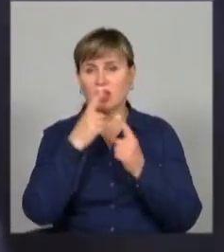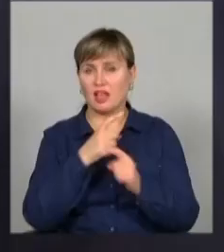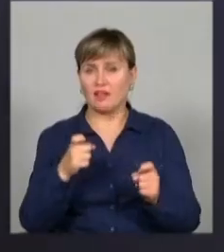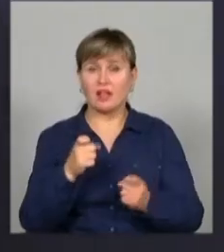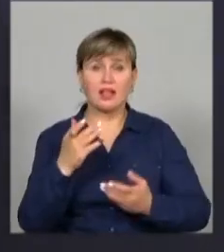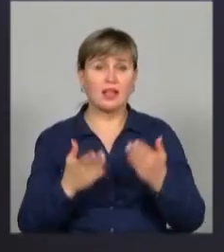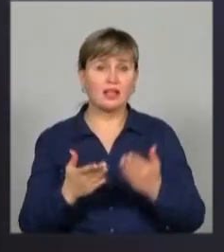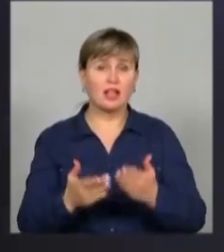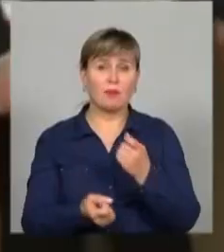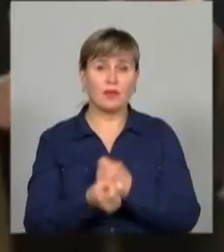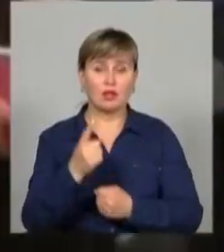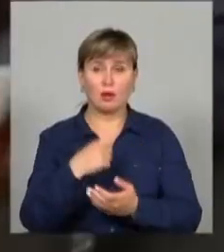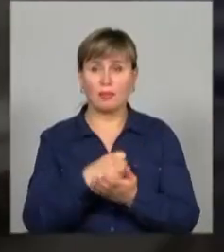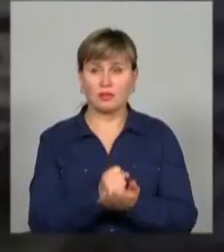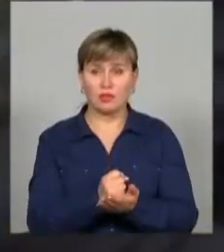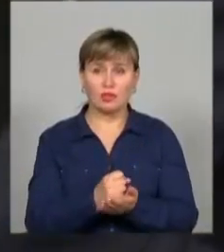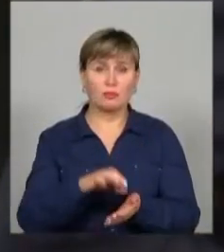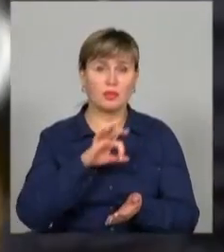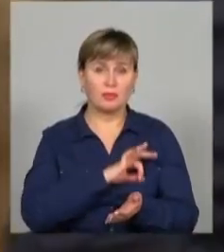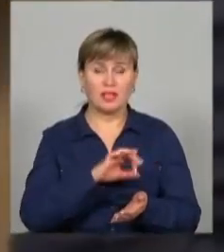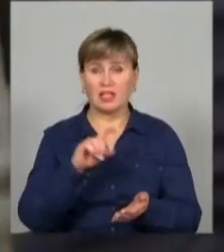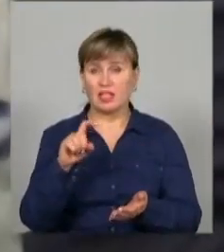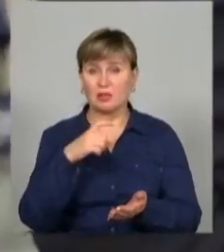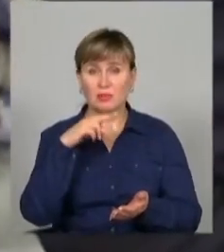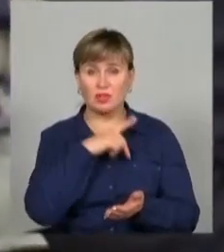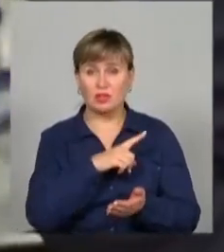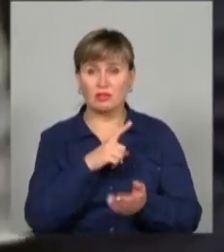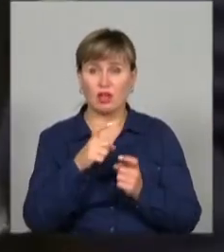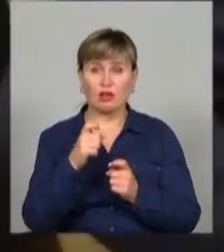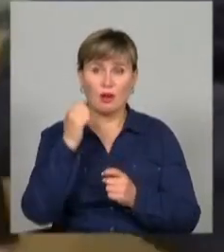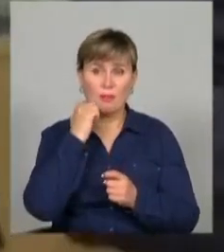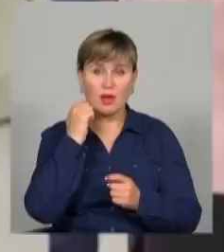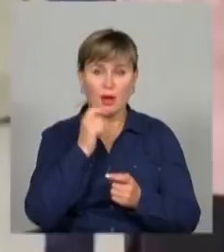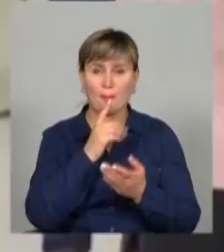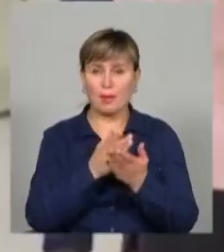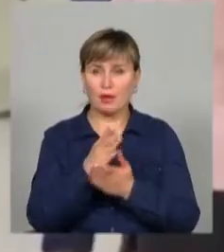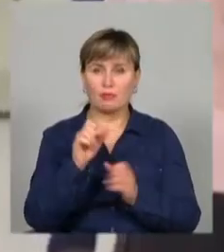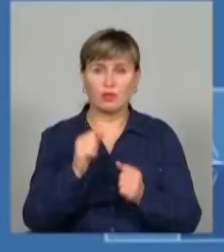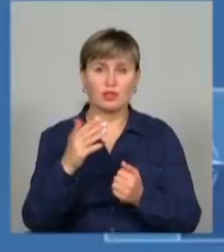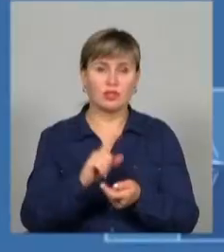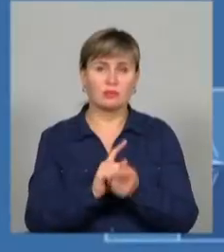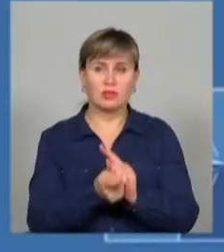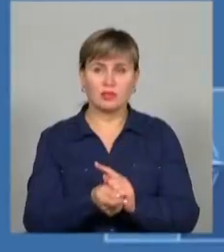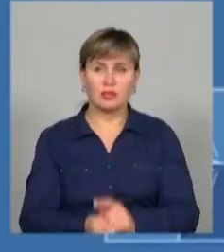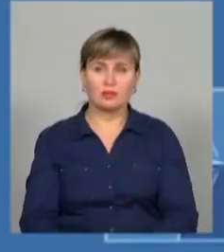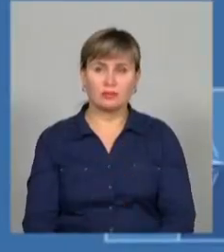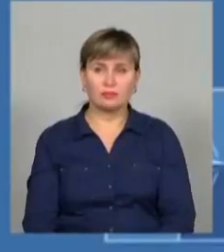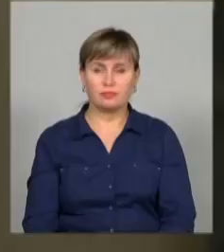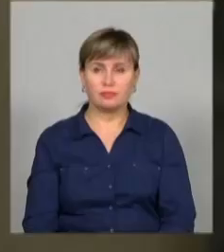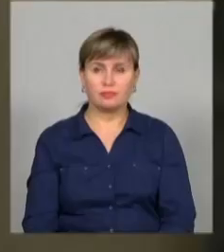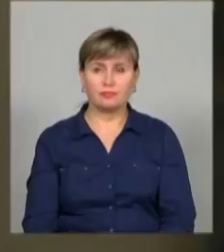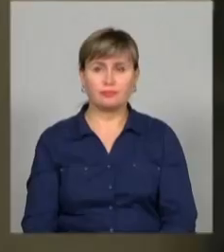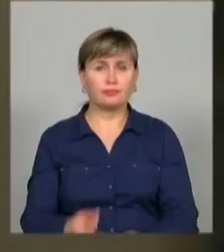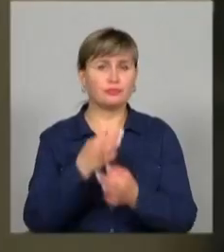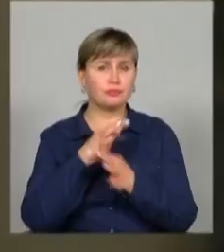что если обнаружится подтверждение применения химического оружия Москвой, то их политика может измениться.